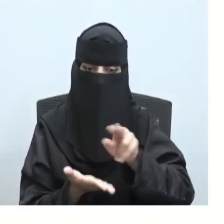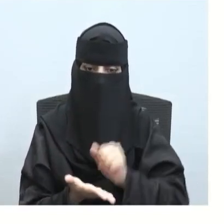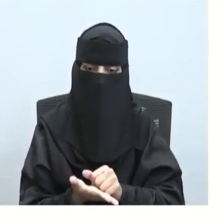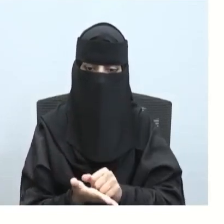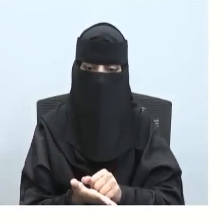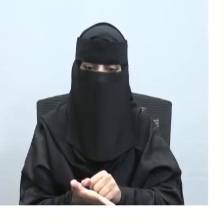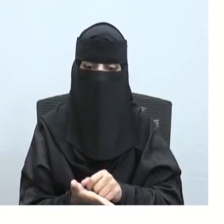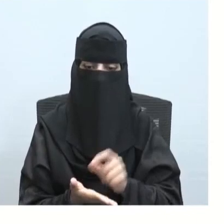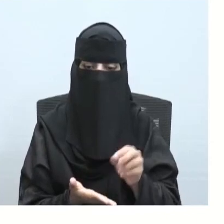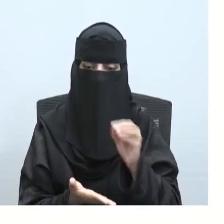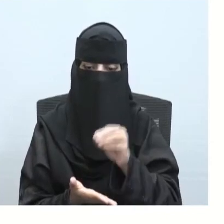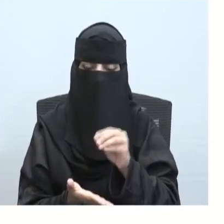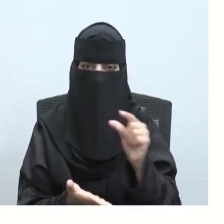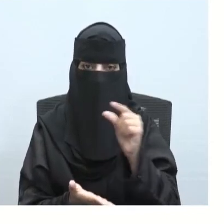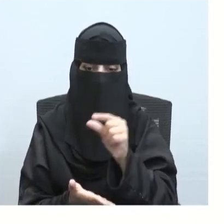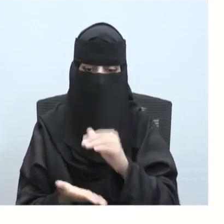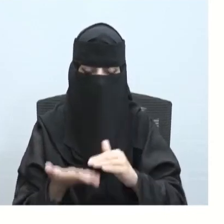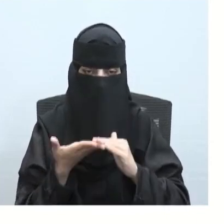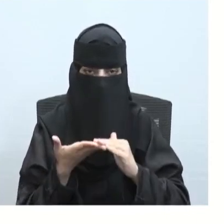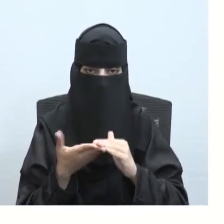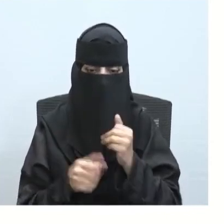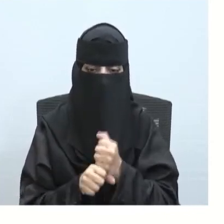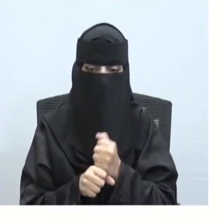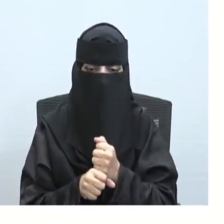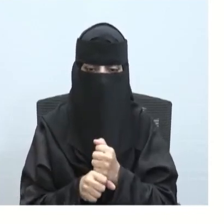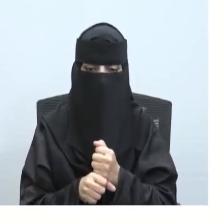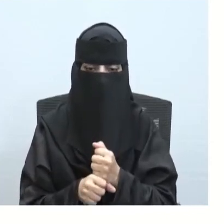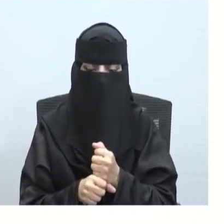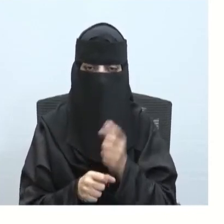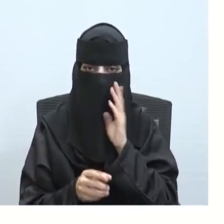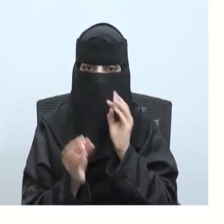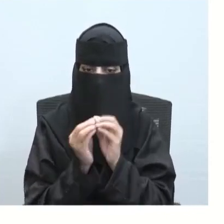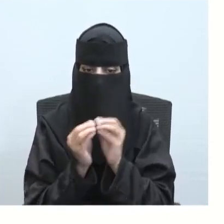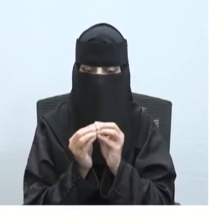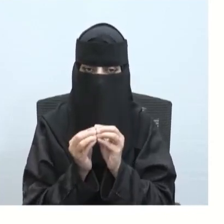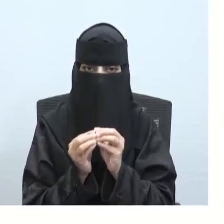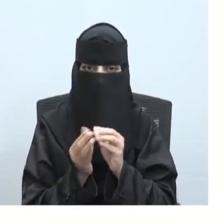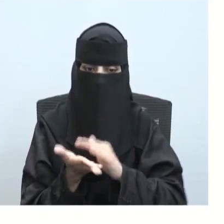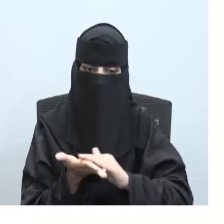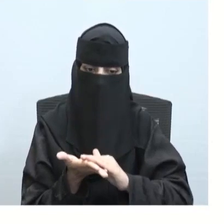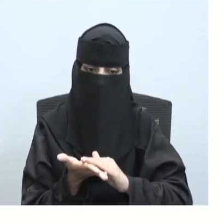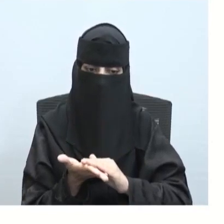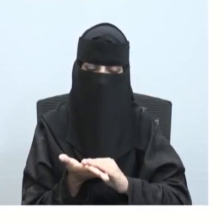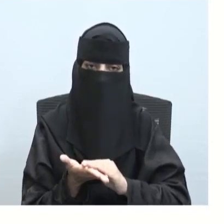هلو أو وورد لأجل مساعدتك أو لأجل أن تعتاد على استخدام بيئة الكاب